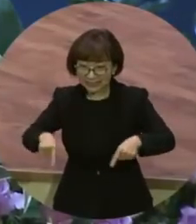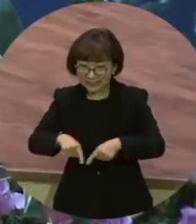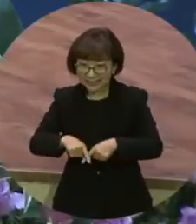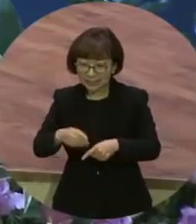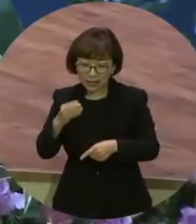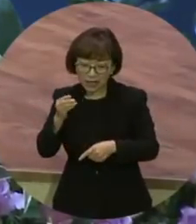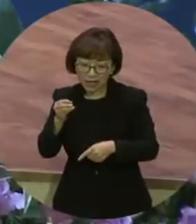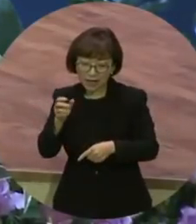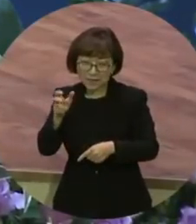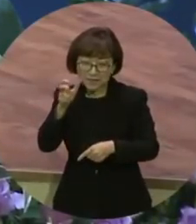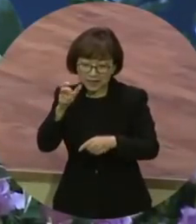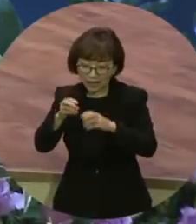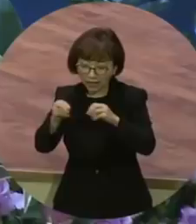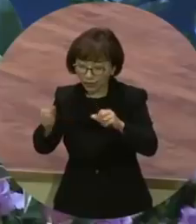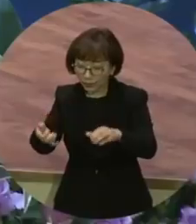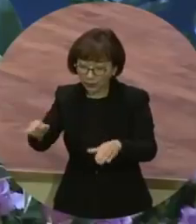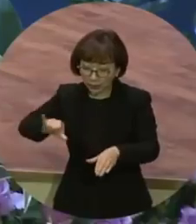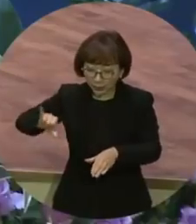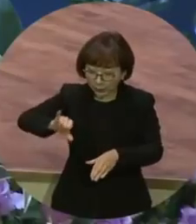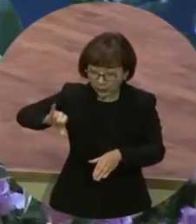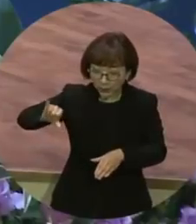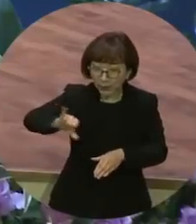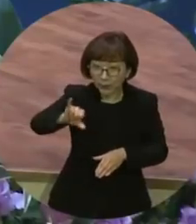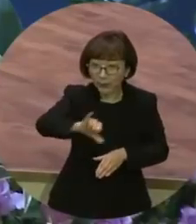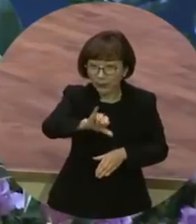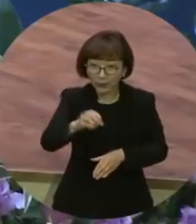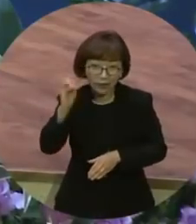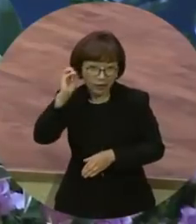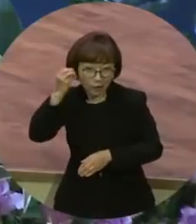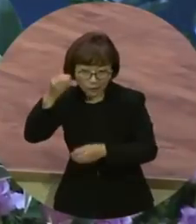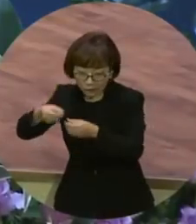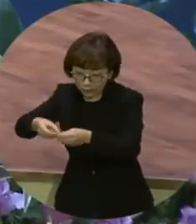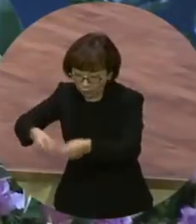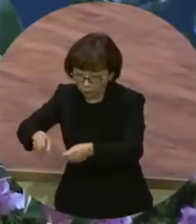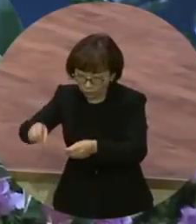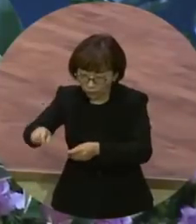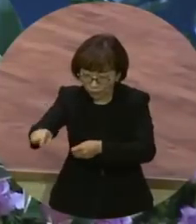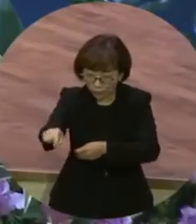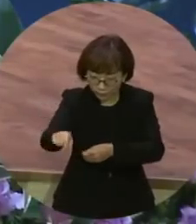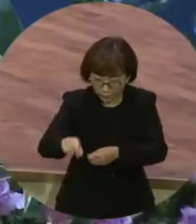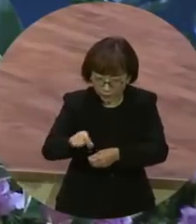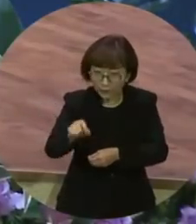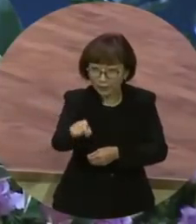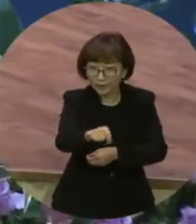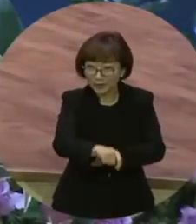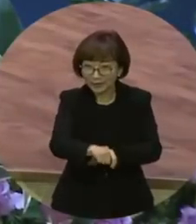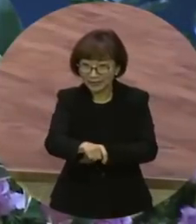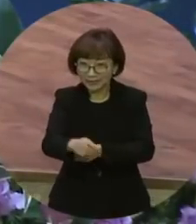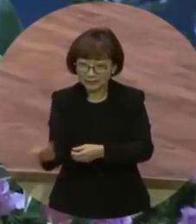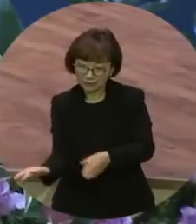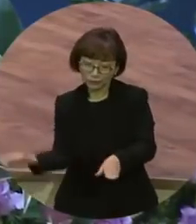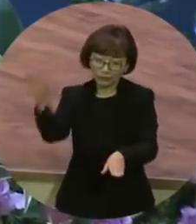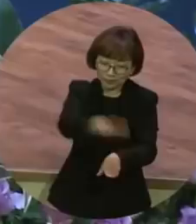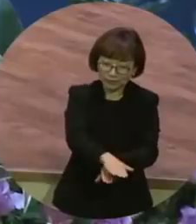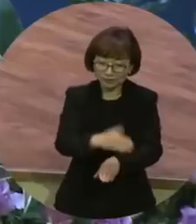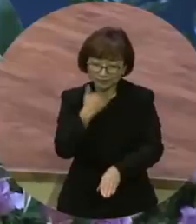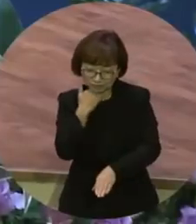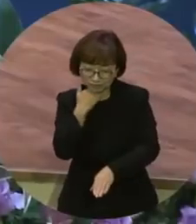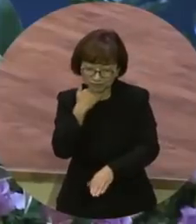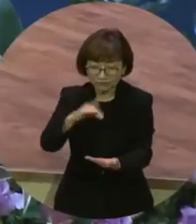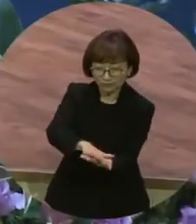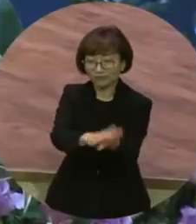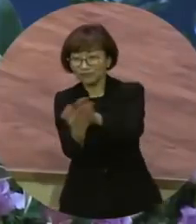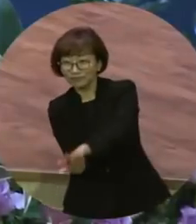밀가루 반쪽 넣고 그러고 조금 있으면 맛있는 호두과자가 나옵니다. 만약에 제가 그 앞에 가서 아저씨